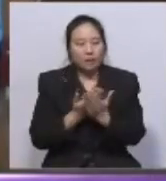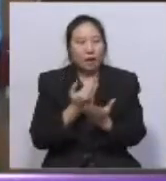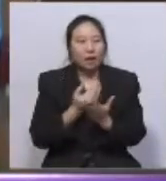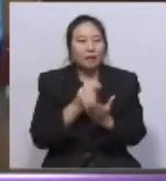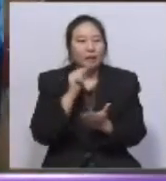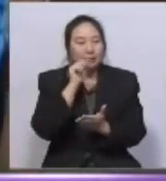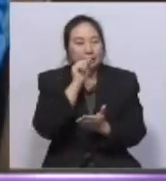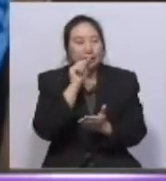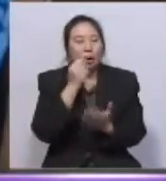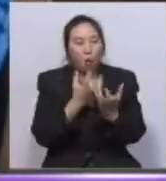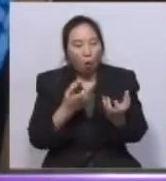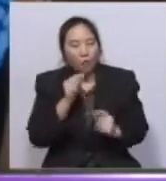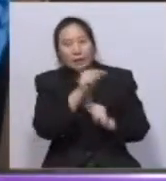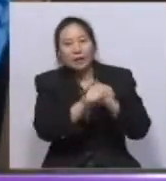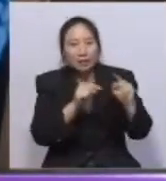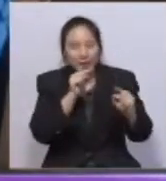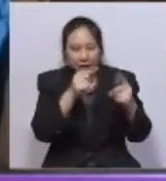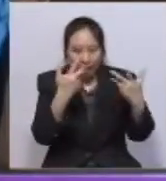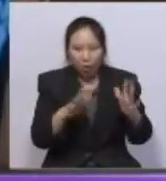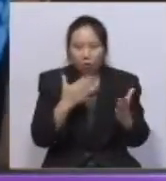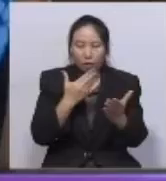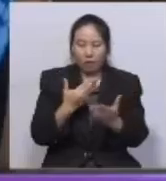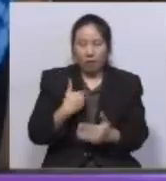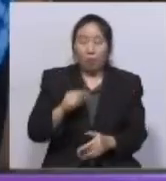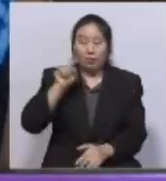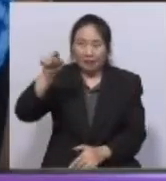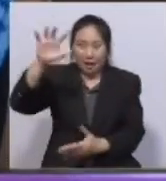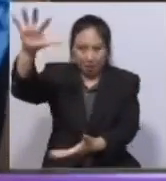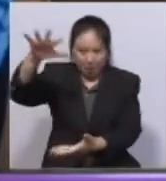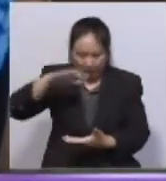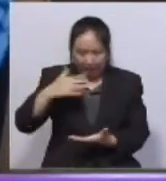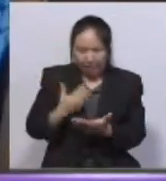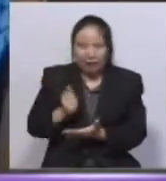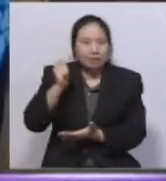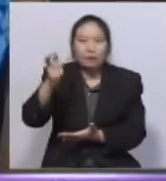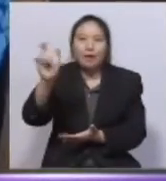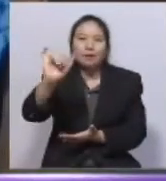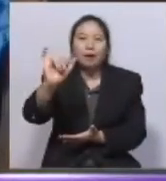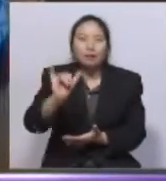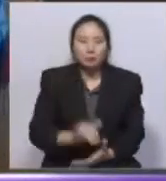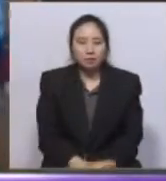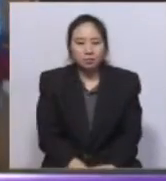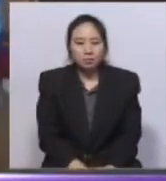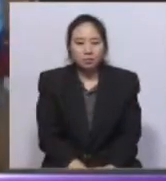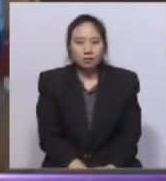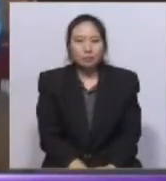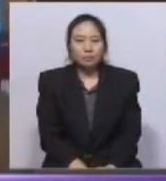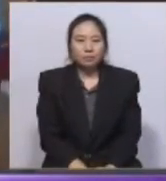ไม่ได้จ่ายก็เยอะเพราะเราซื้อค้าขายเครดิตสั่งนำเข้ามาเนี่ยขายเป็นเครดิต